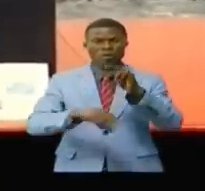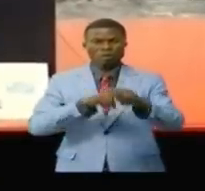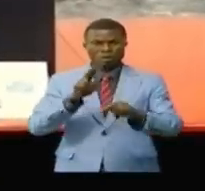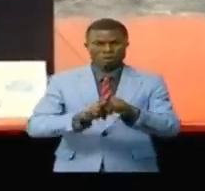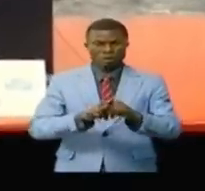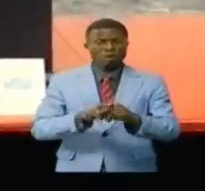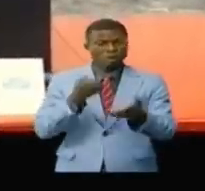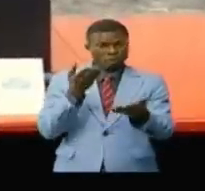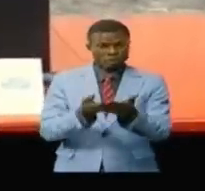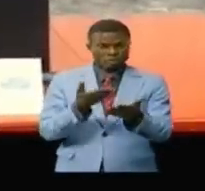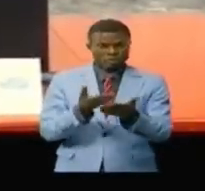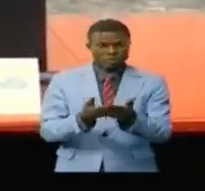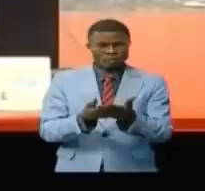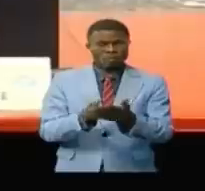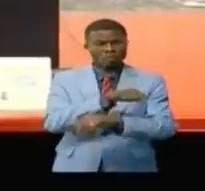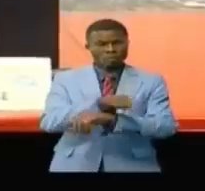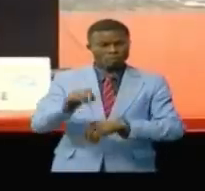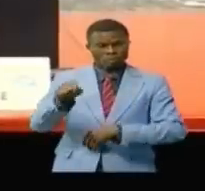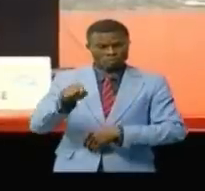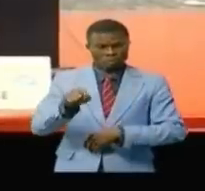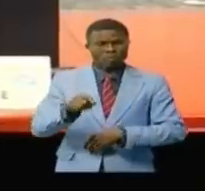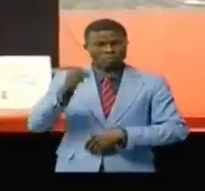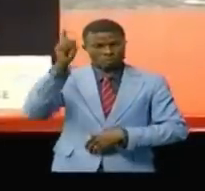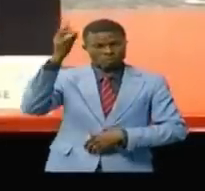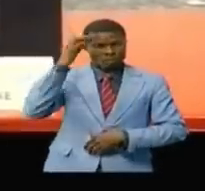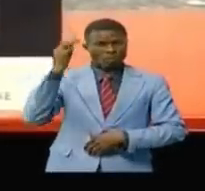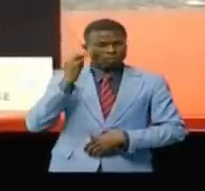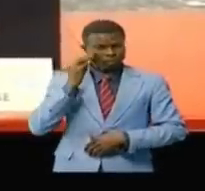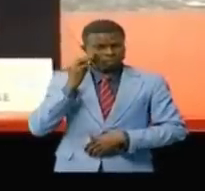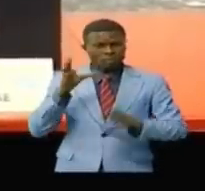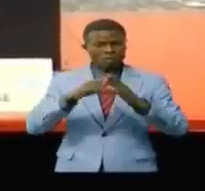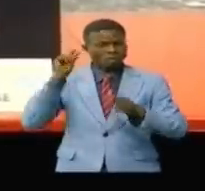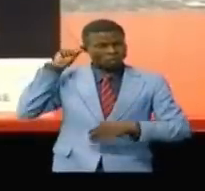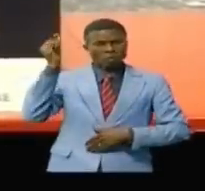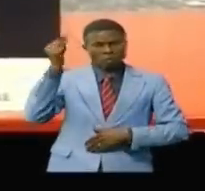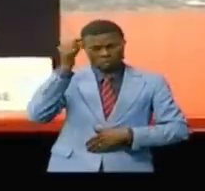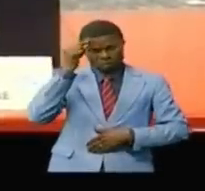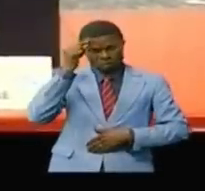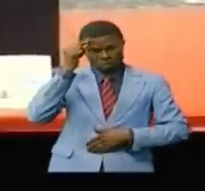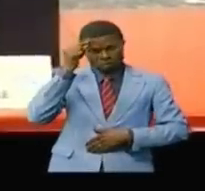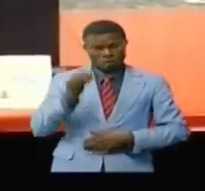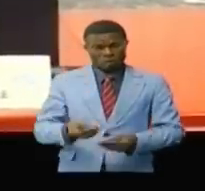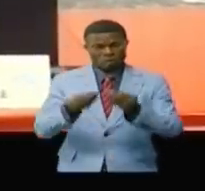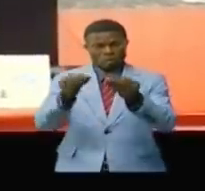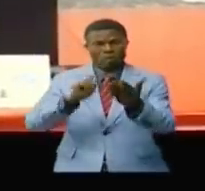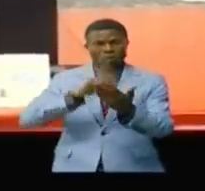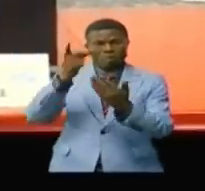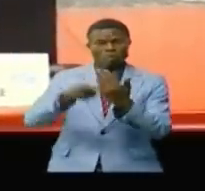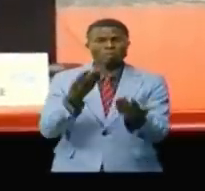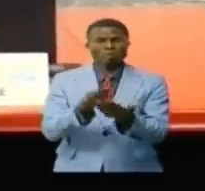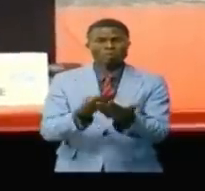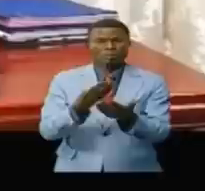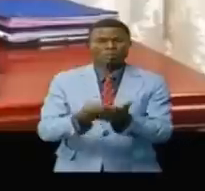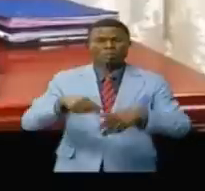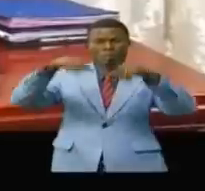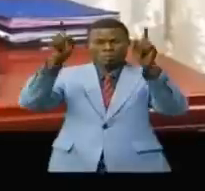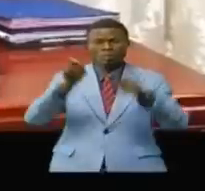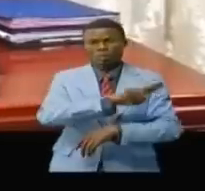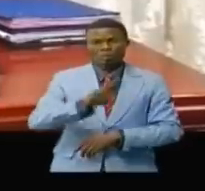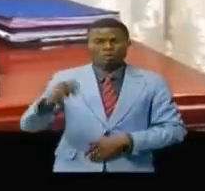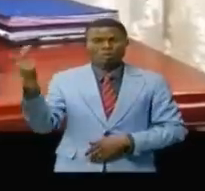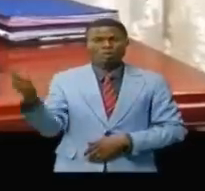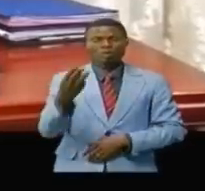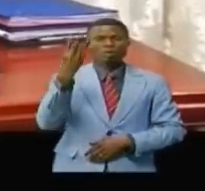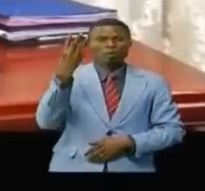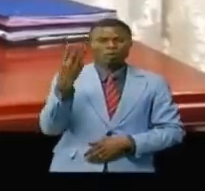de laquelle il a procédé, accompagné de son gouvernement, au dépôt du projet de budget pour l'exercice